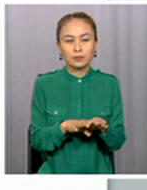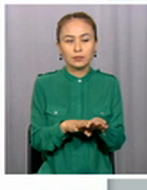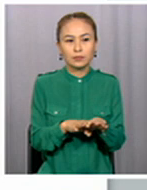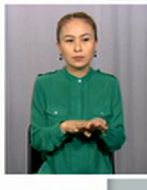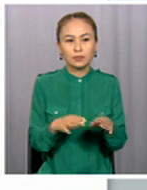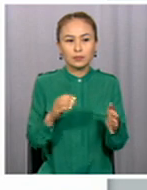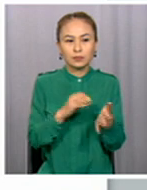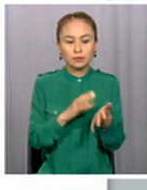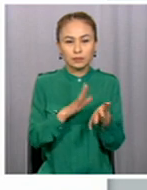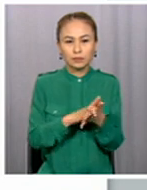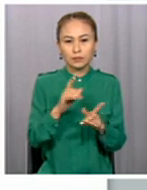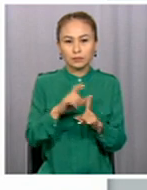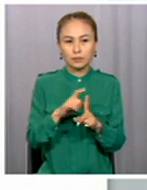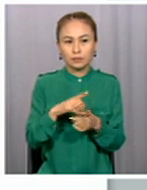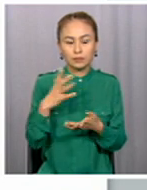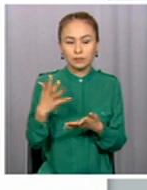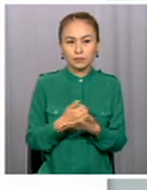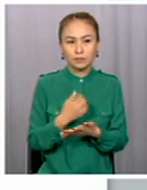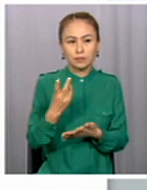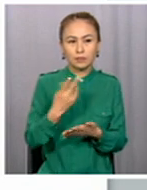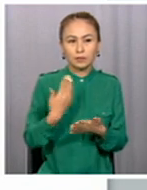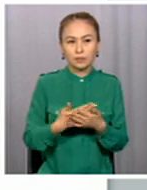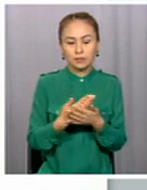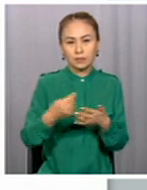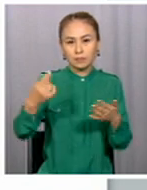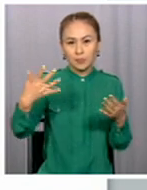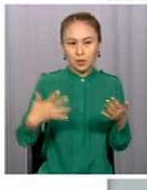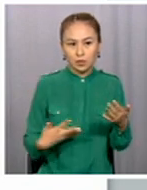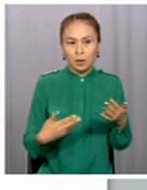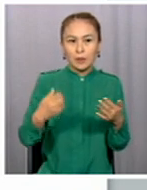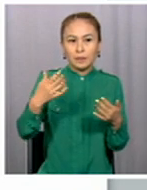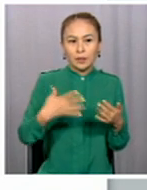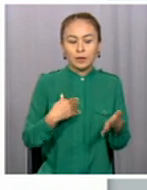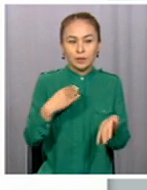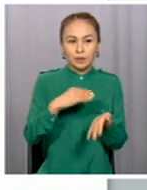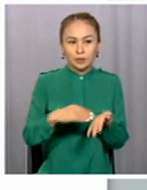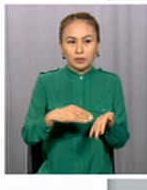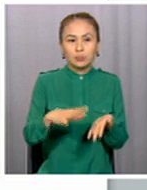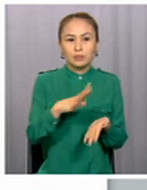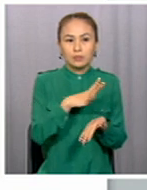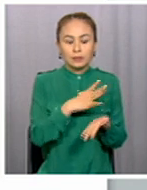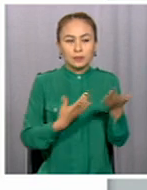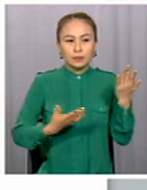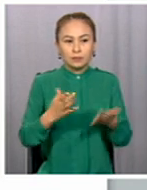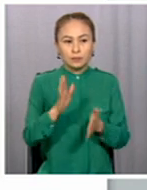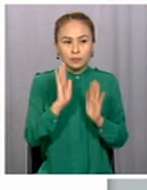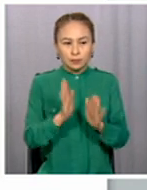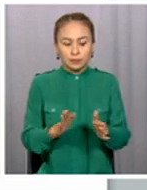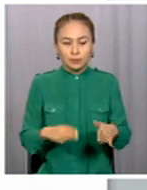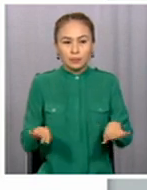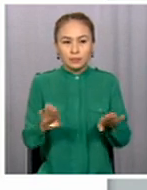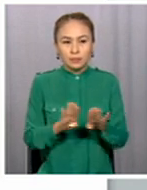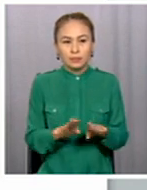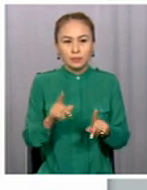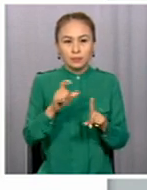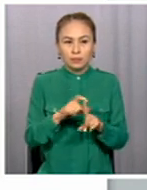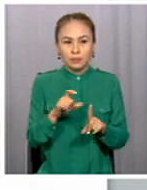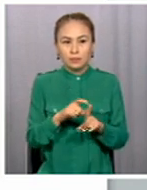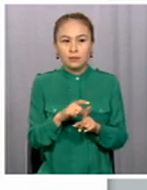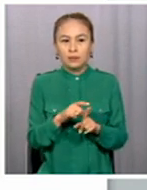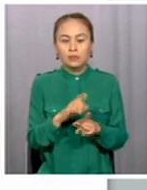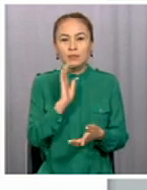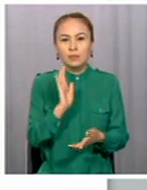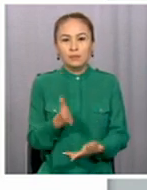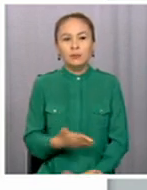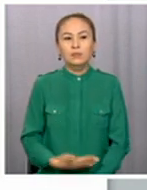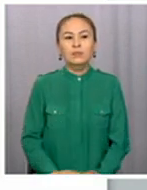белгілі бір сөзді табуымыз қажет. Мысалы, мәзір. Мәзір деп жазып, интер батырмасын басатын болсақ, бізге мәзір сөзі шығады.